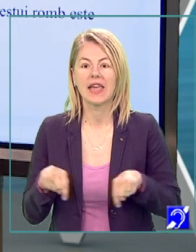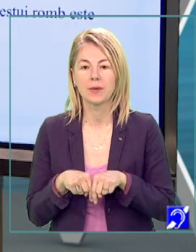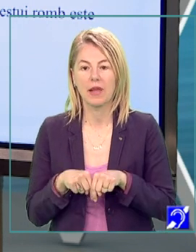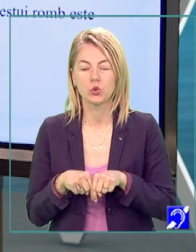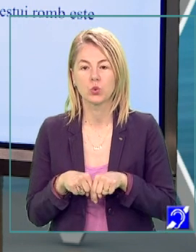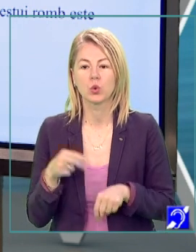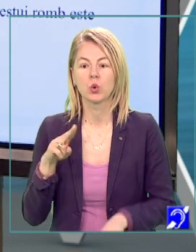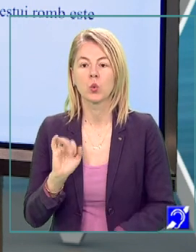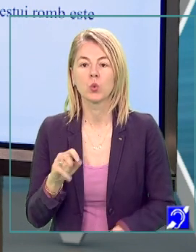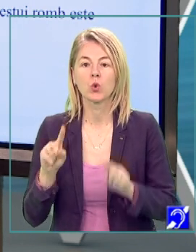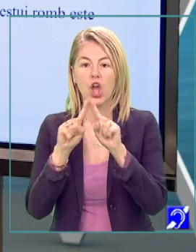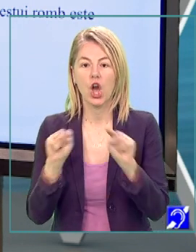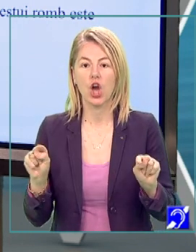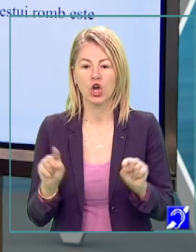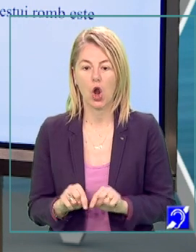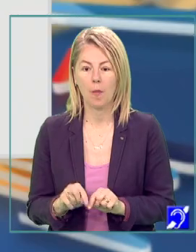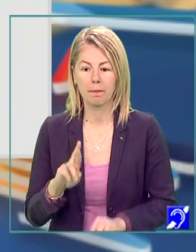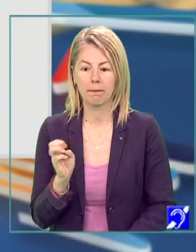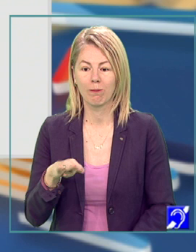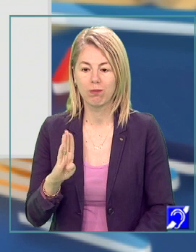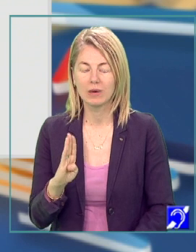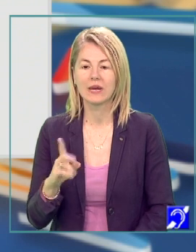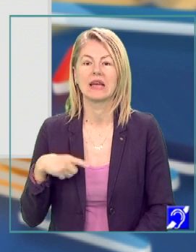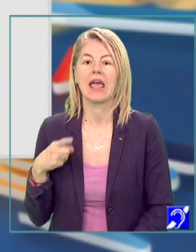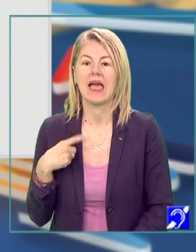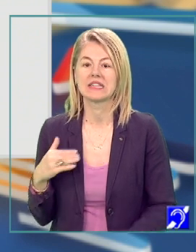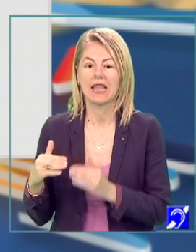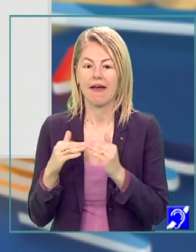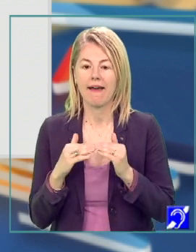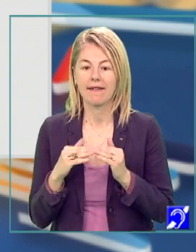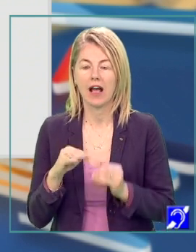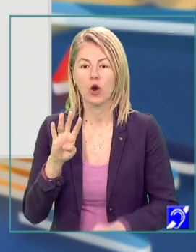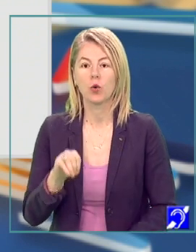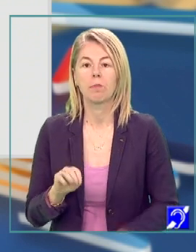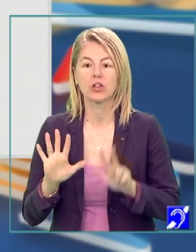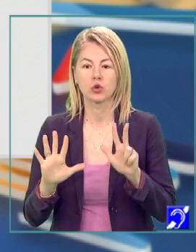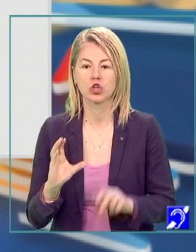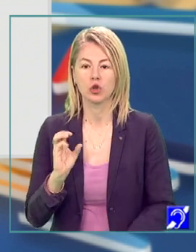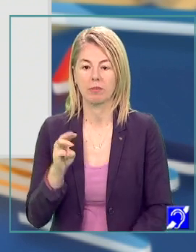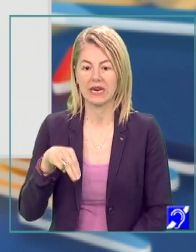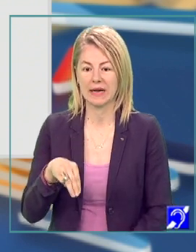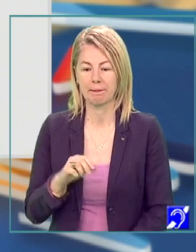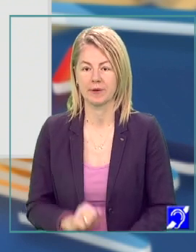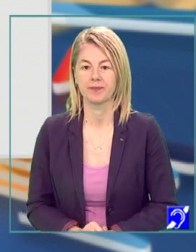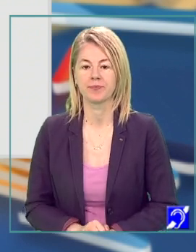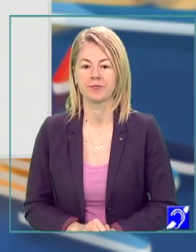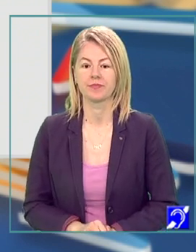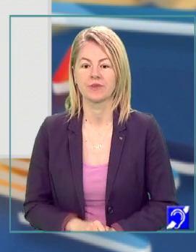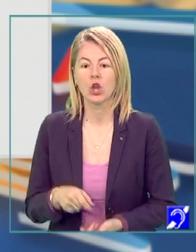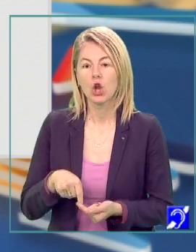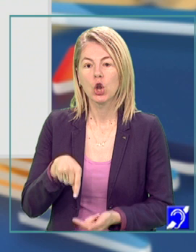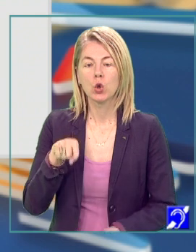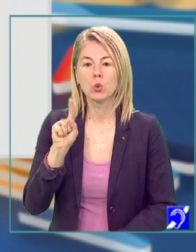exercițiul 4 citim textul. Perimetrul unui romb este egal cu 48 de